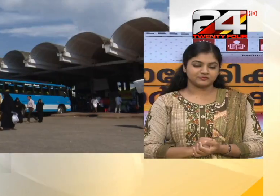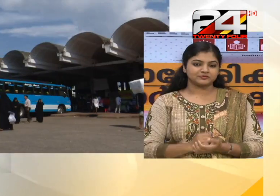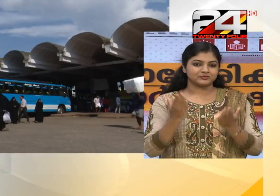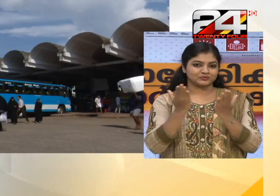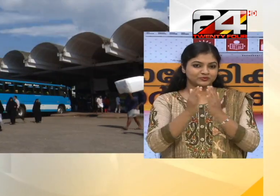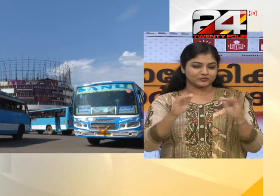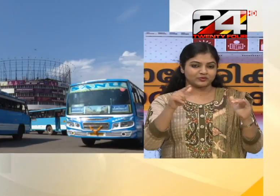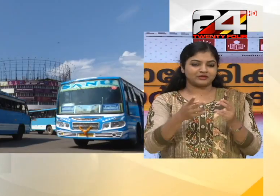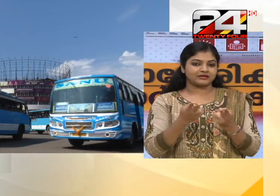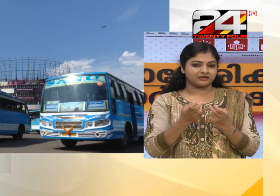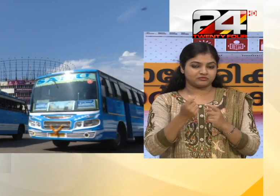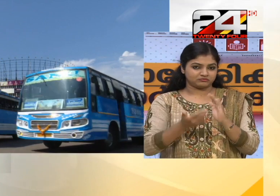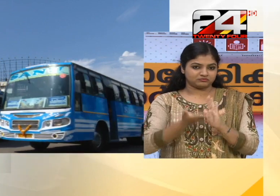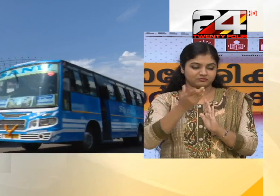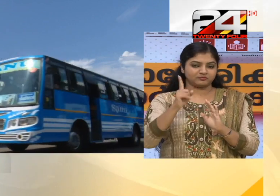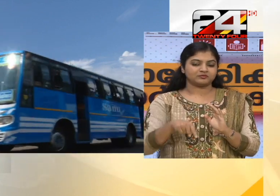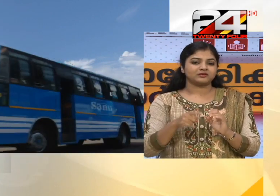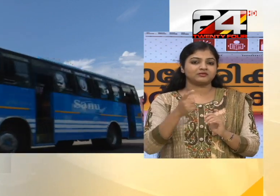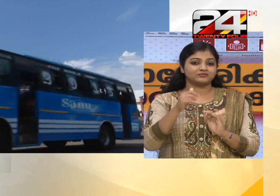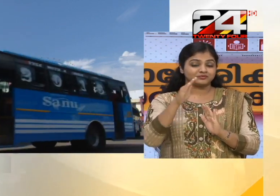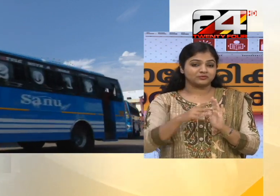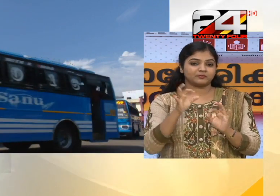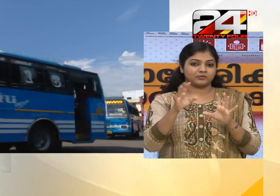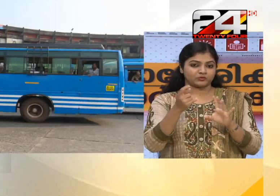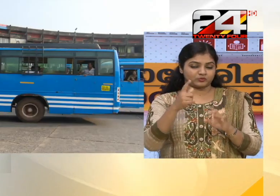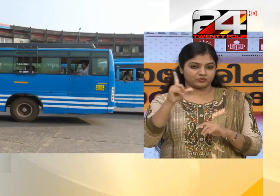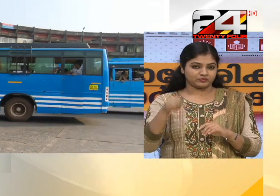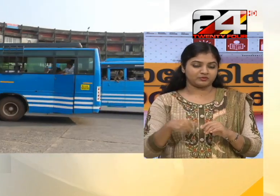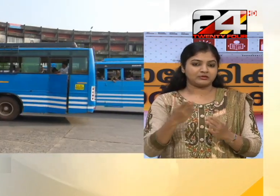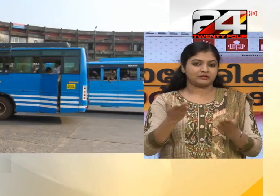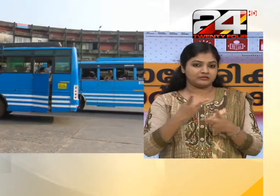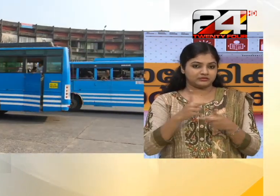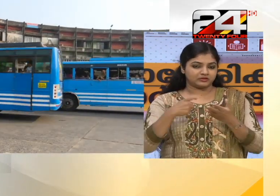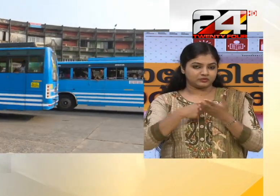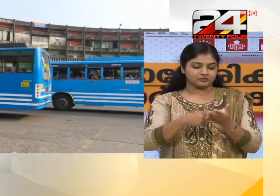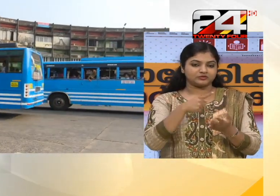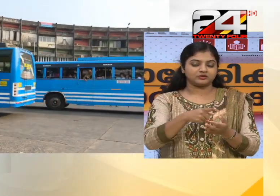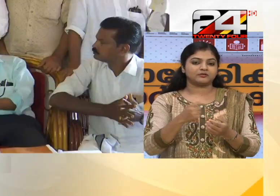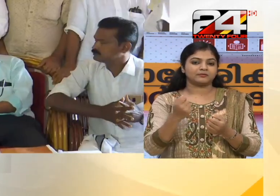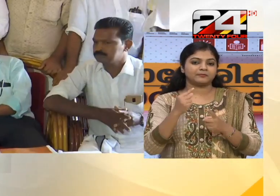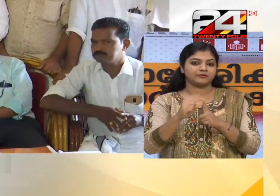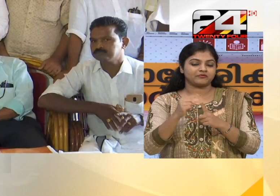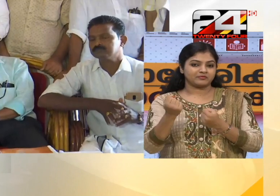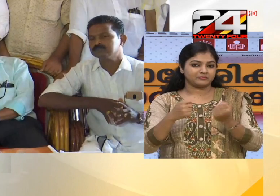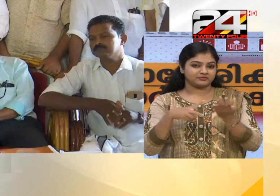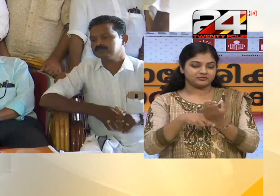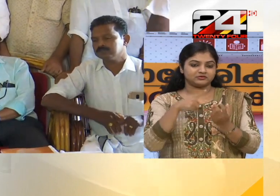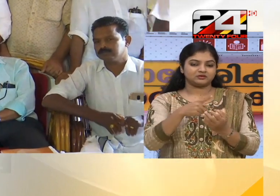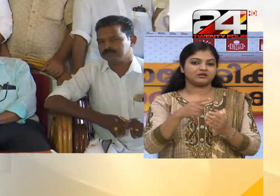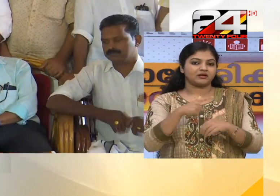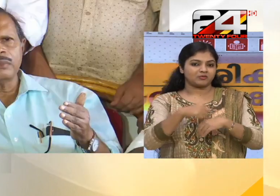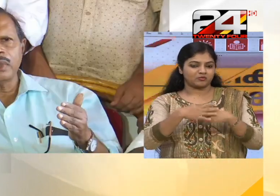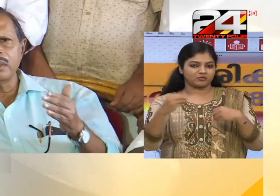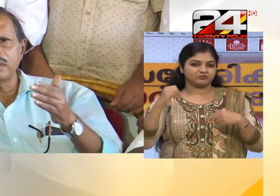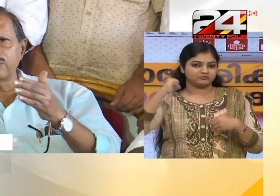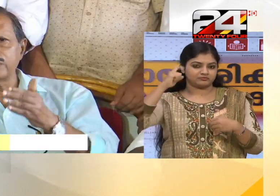വിദ്യാർത്ഥികളുടെ ടിക്കറ്റ് നിരക്ക് വർദ്ധിപ്പിക്കണം, മിനിമം ടിക്കറ്റ് ചാർജ് 10 രൂപയായി ഉയർത്തുക തുടങ്ങിയ ആവശ്യങ്ങൾ ഉന്നയിച്ചാണ് സ്വകാര്യ ബസ് ഉടമകൾ അനിശ്ചിതകാല ബസ് സമരം